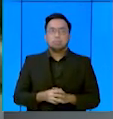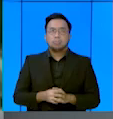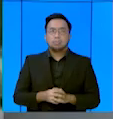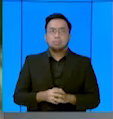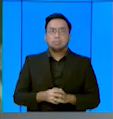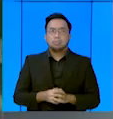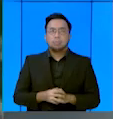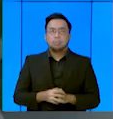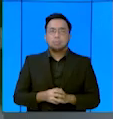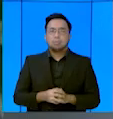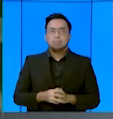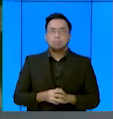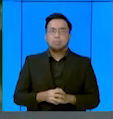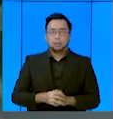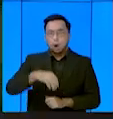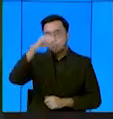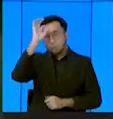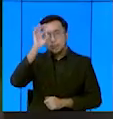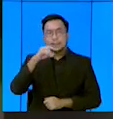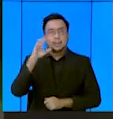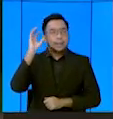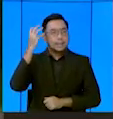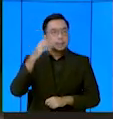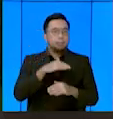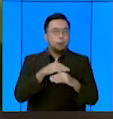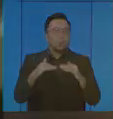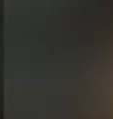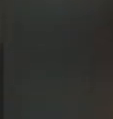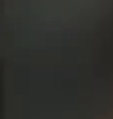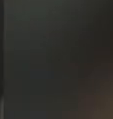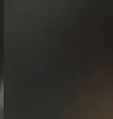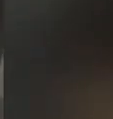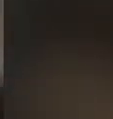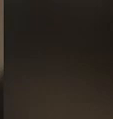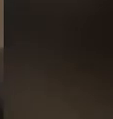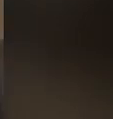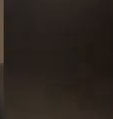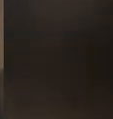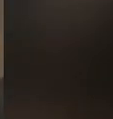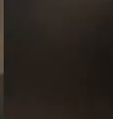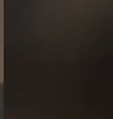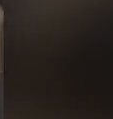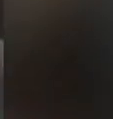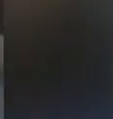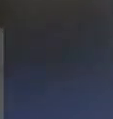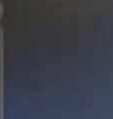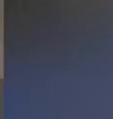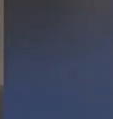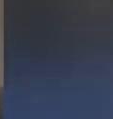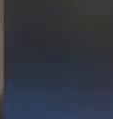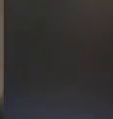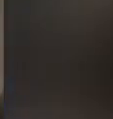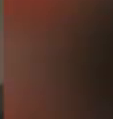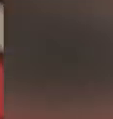Video amatir merekam anggota Polantas dan petugas dinas perhubungan membujuk seorang wanita yang nekat hendak melompat dari atas jembatan layang Roa Malaka di